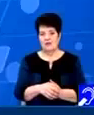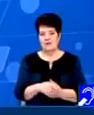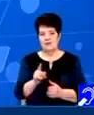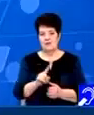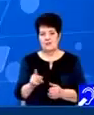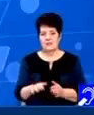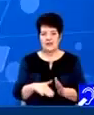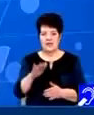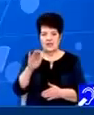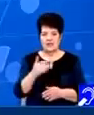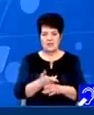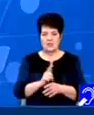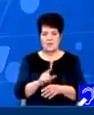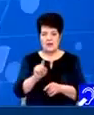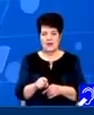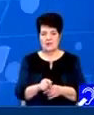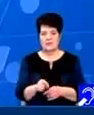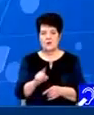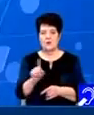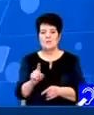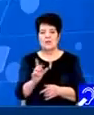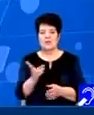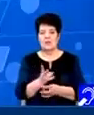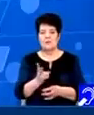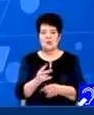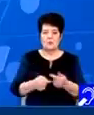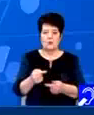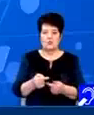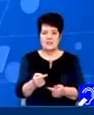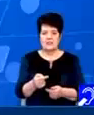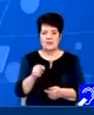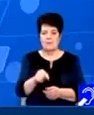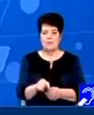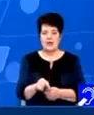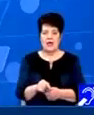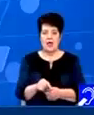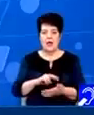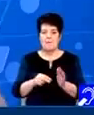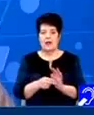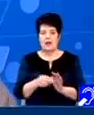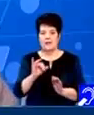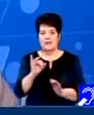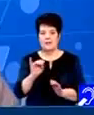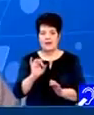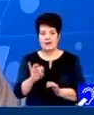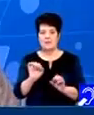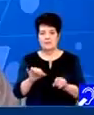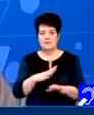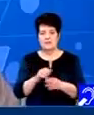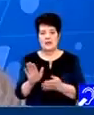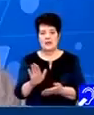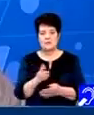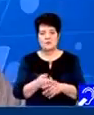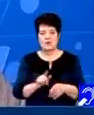să îi se indice, mai ales cum trebuie să procedeze pe plan intern. Există o atitudine de respingere, așa cum îi cunoaștem